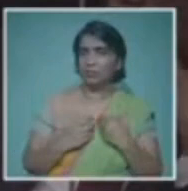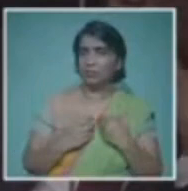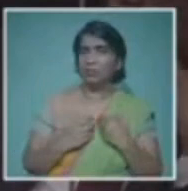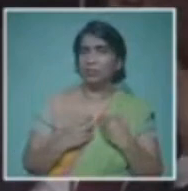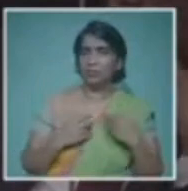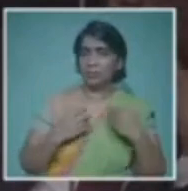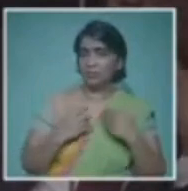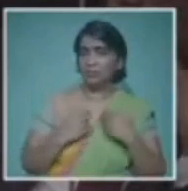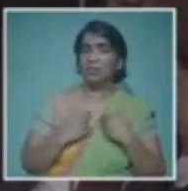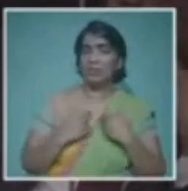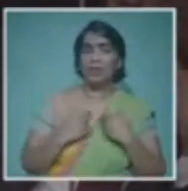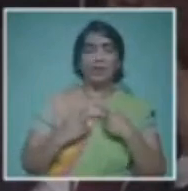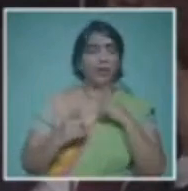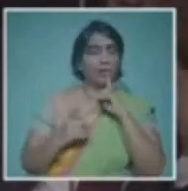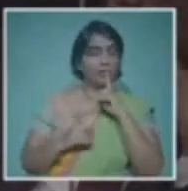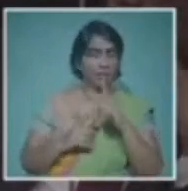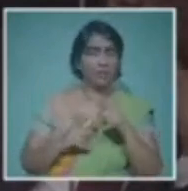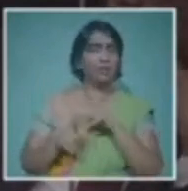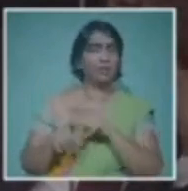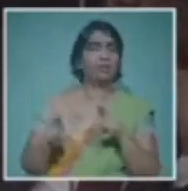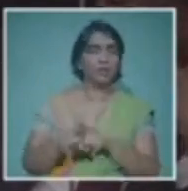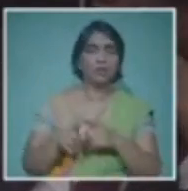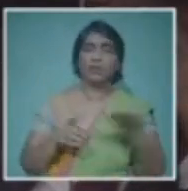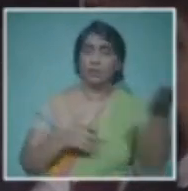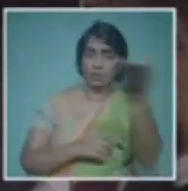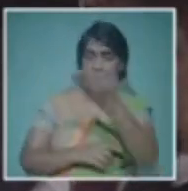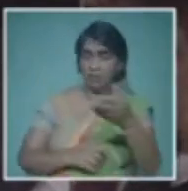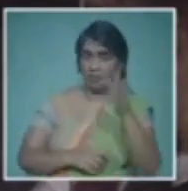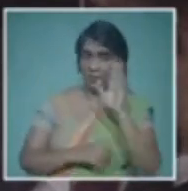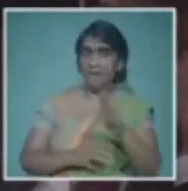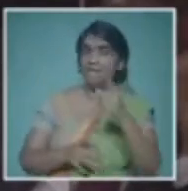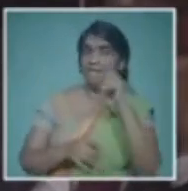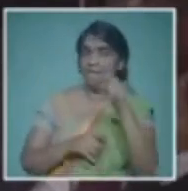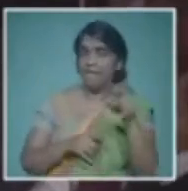මම මේ ටික මතක් කරන්නේ ගෞරවයෙන්. ඒ නිසා